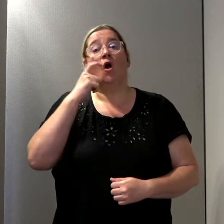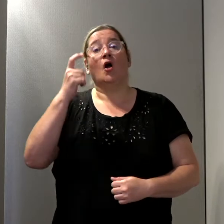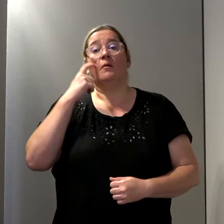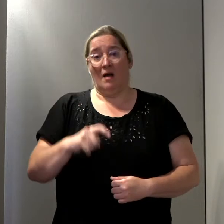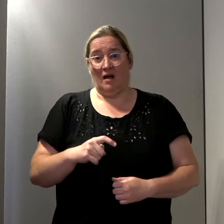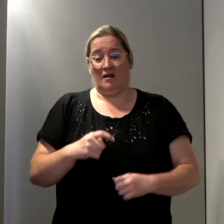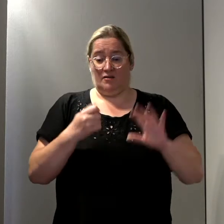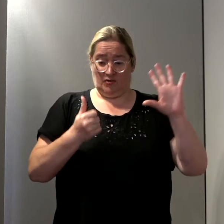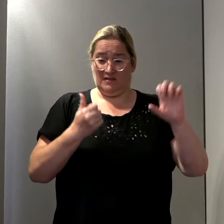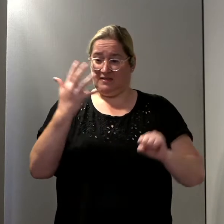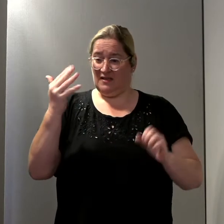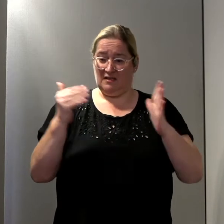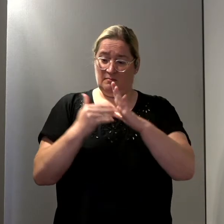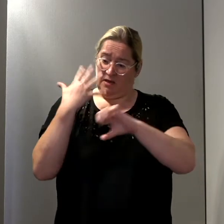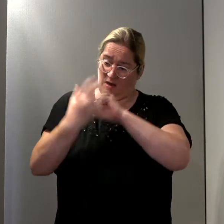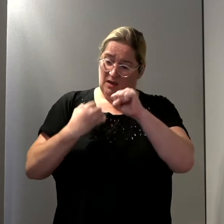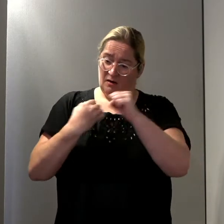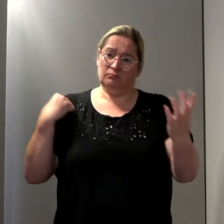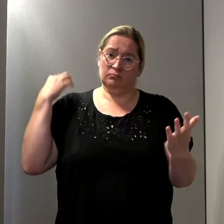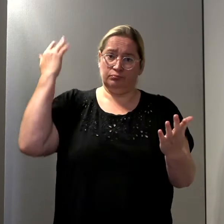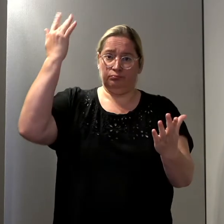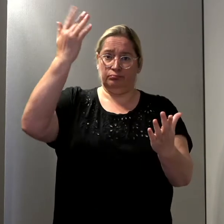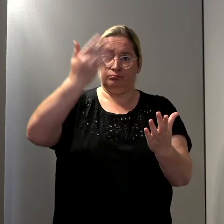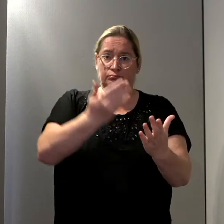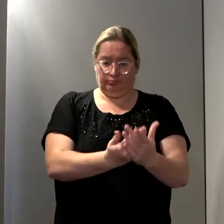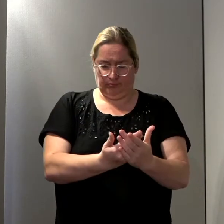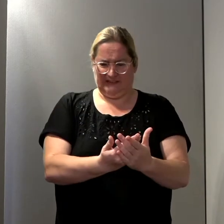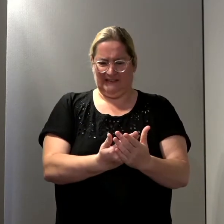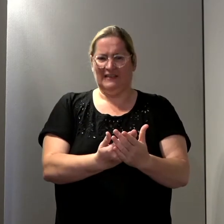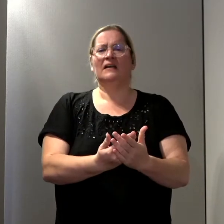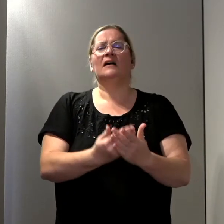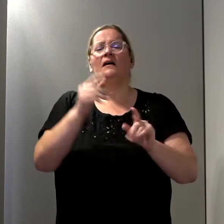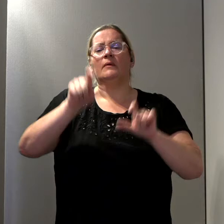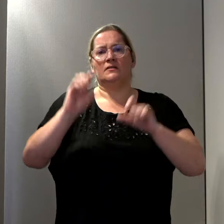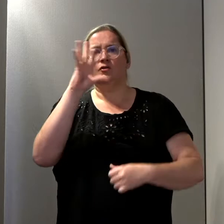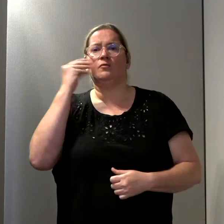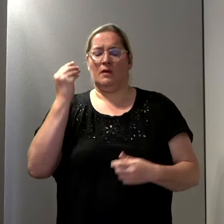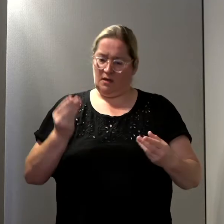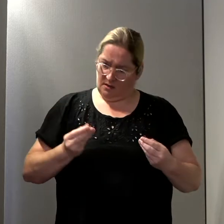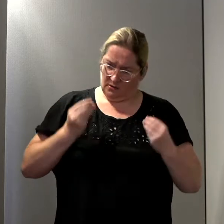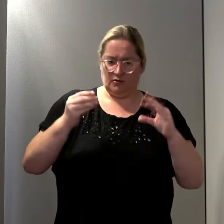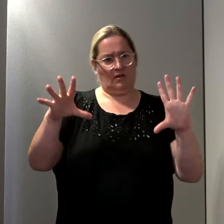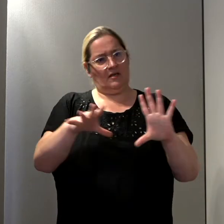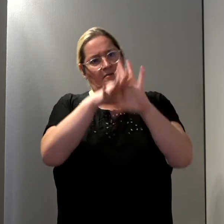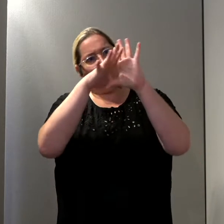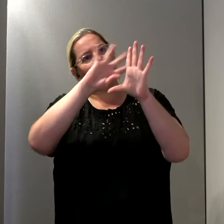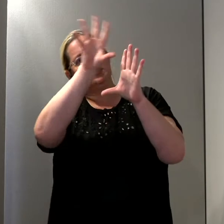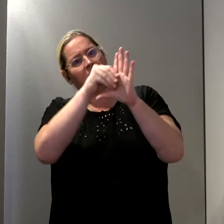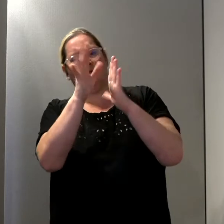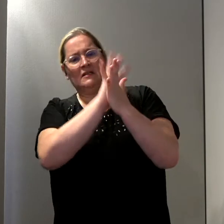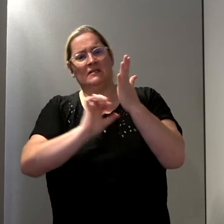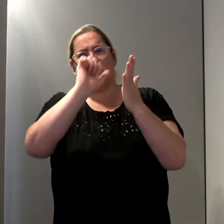depuis 65 000 ans, les images ont permis à l'homme de véhiculer une symbolique et une idéologie